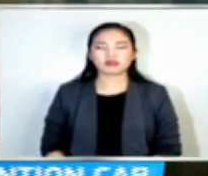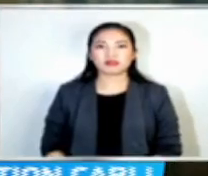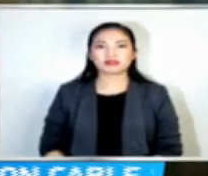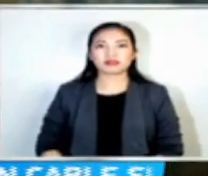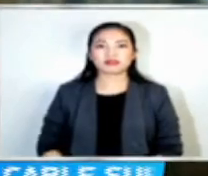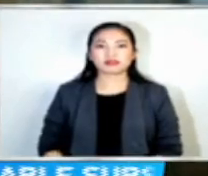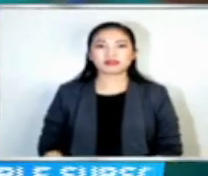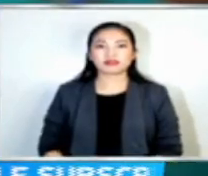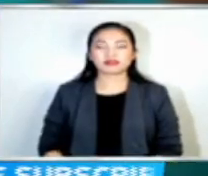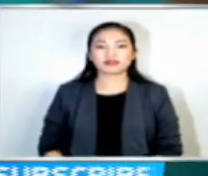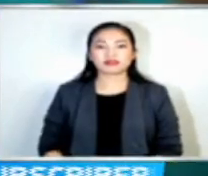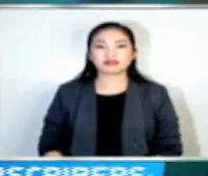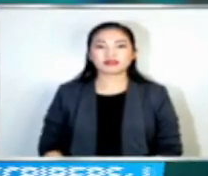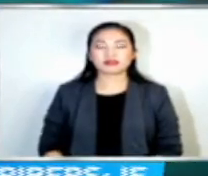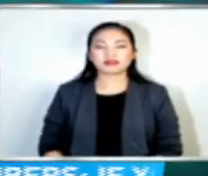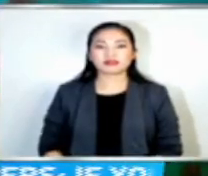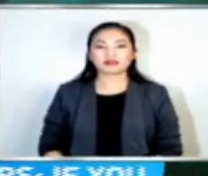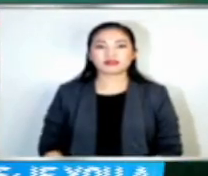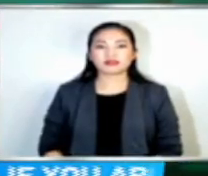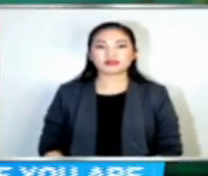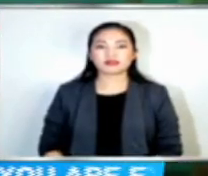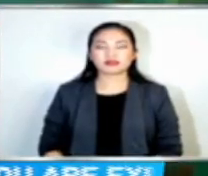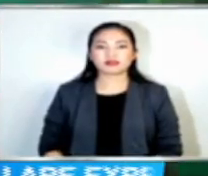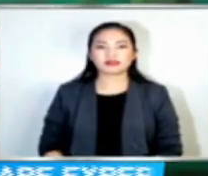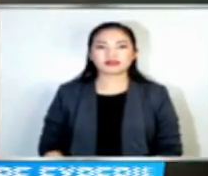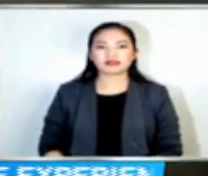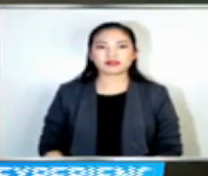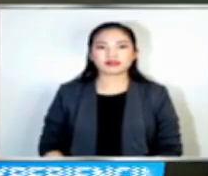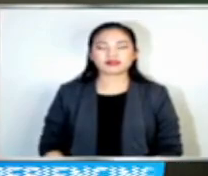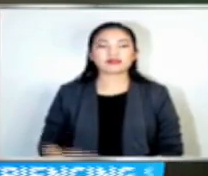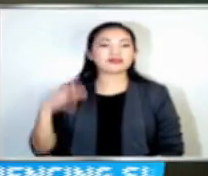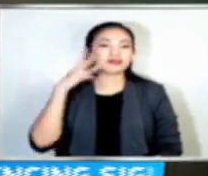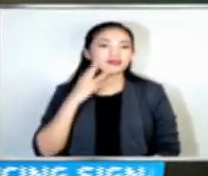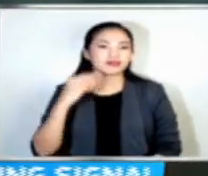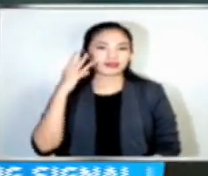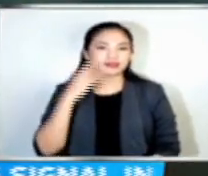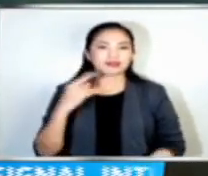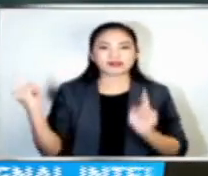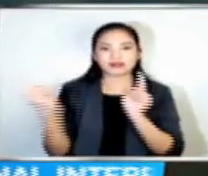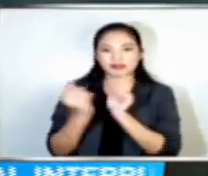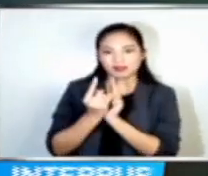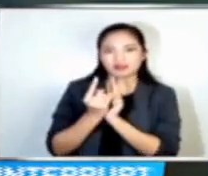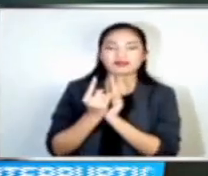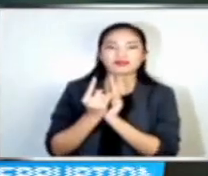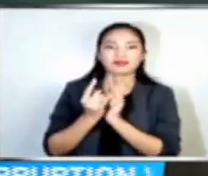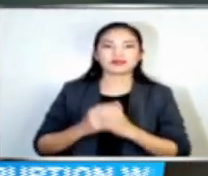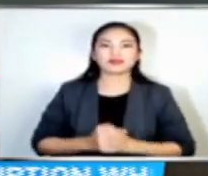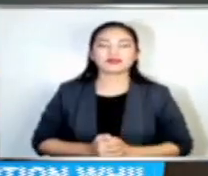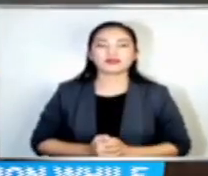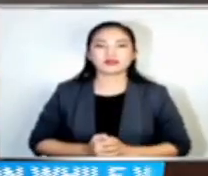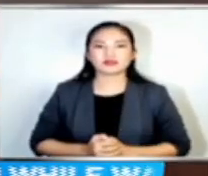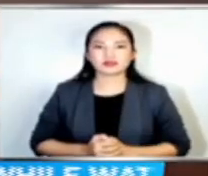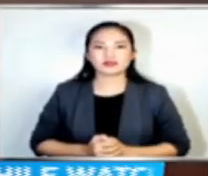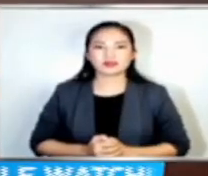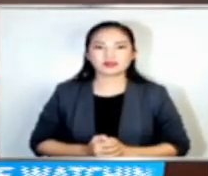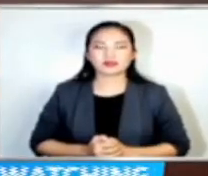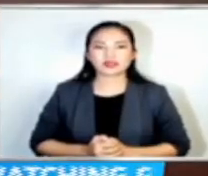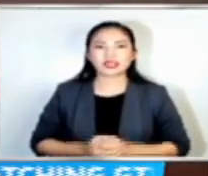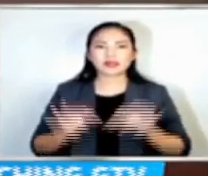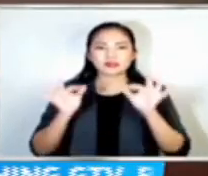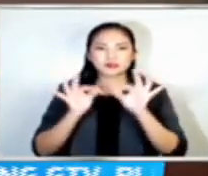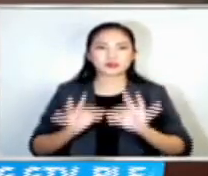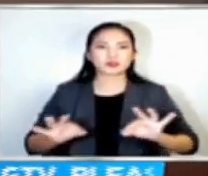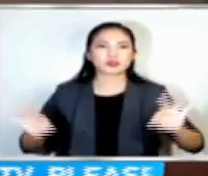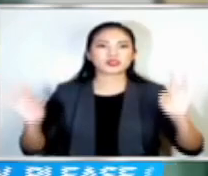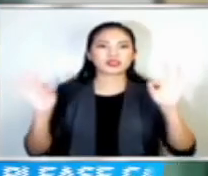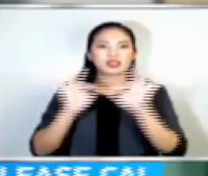The path that led me to you will be the path that leads you to me. Ang bawat pyesa mahalaga. Wow,